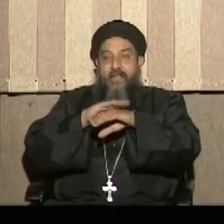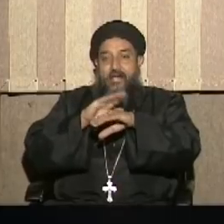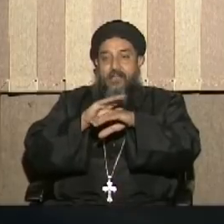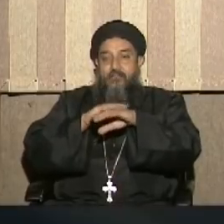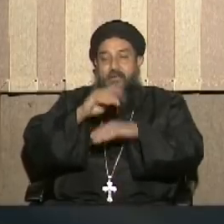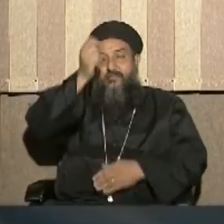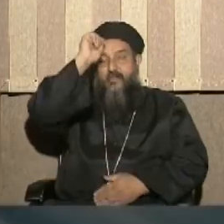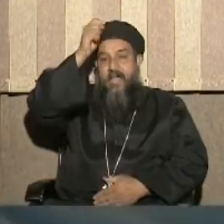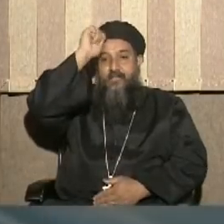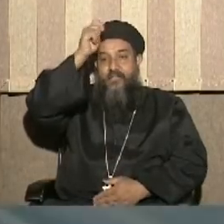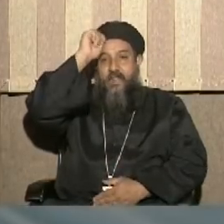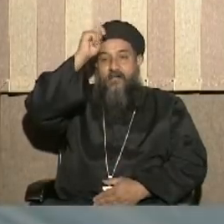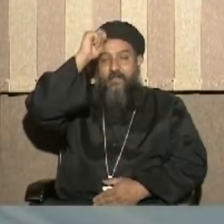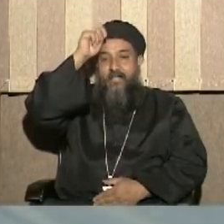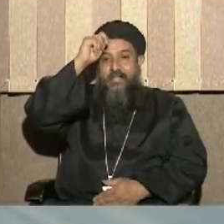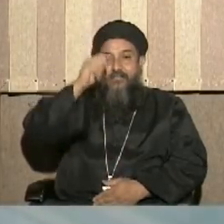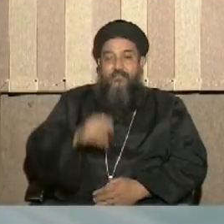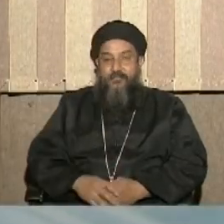أستراليا.